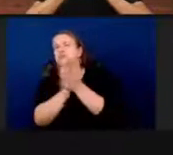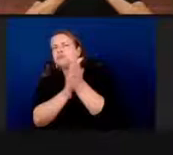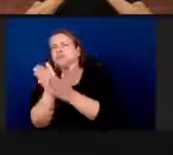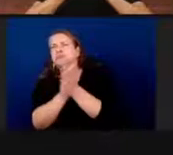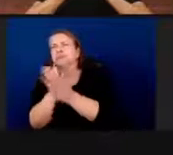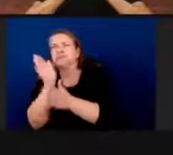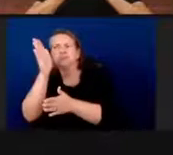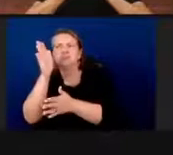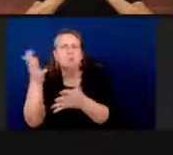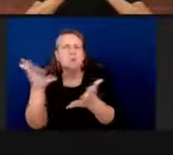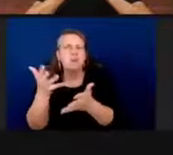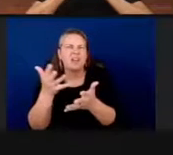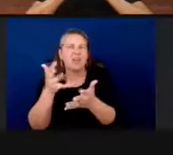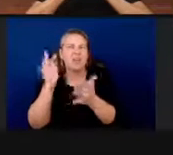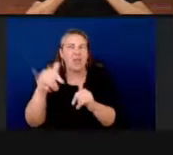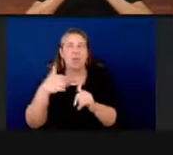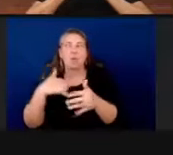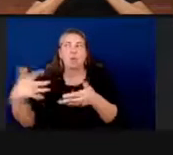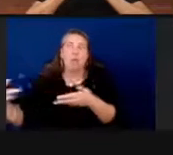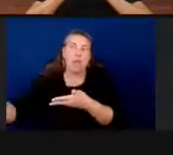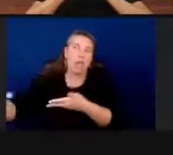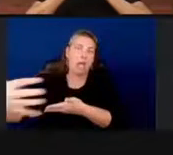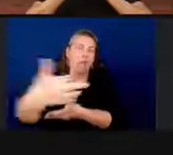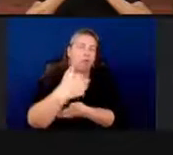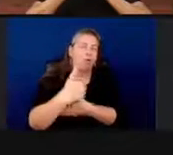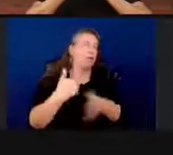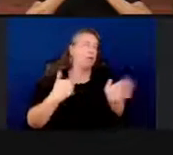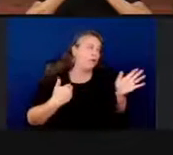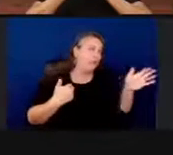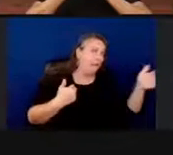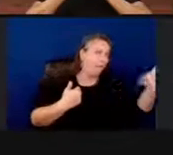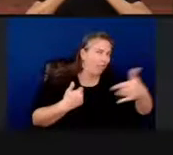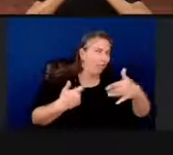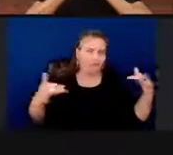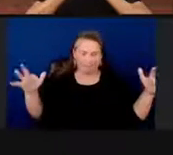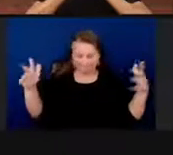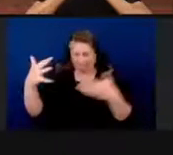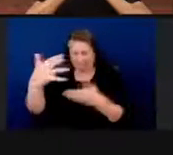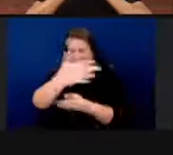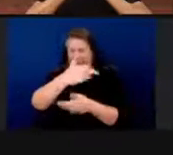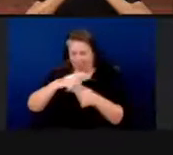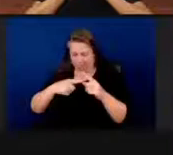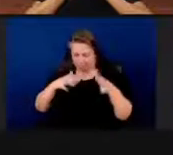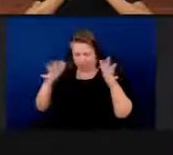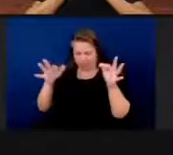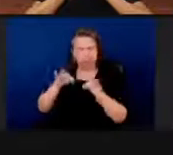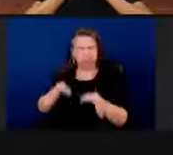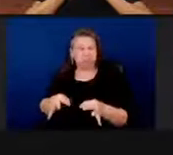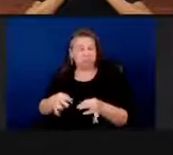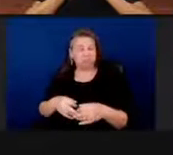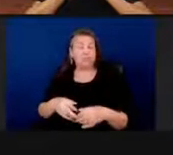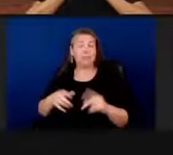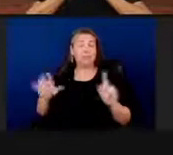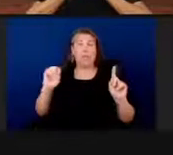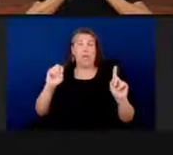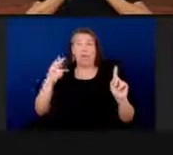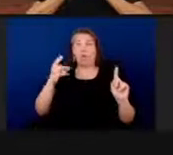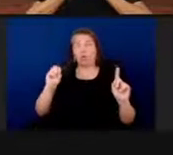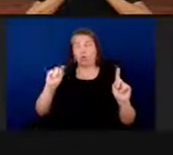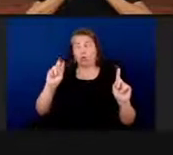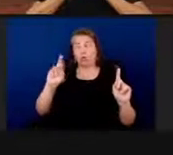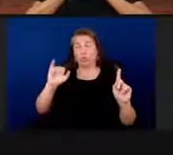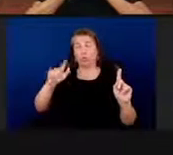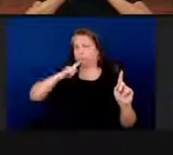التي يريدونها، ما هي الأمور الذين يهتمون بها، واستنادا إلى ذلك نتخذ القرار بوضعهم في أحد المسارات